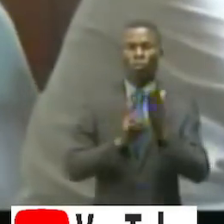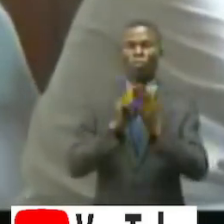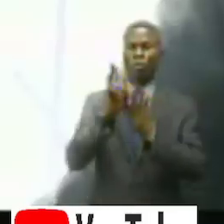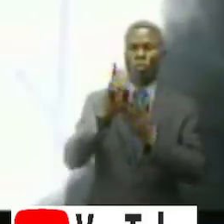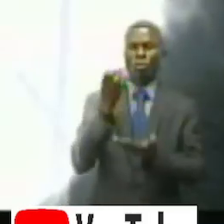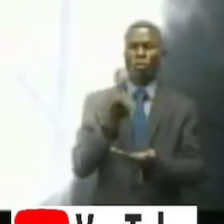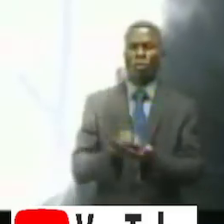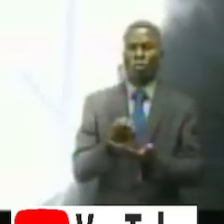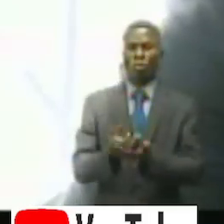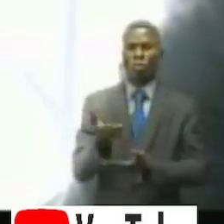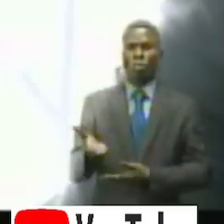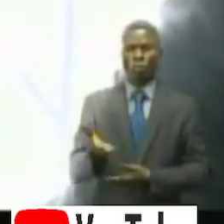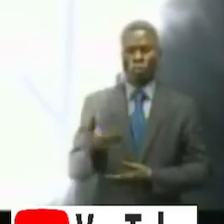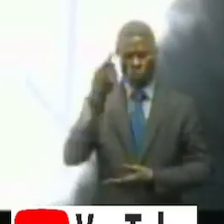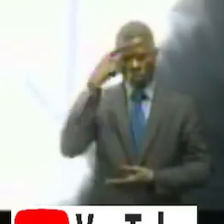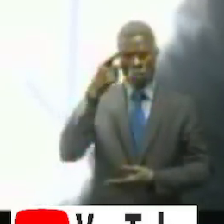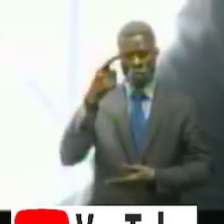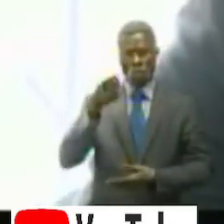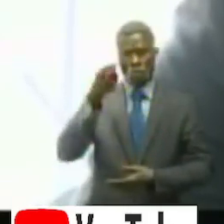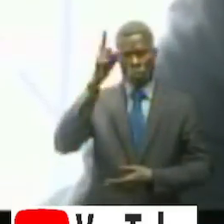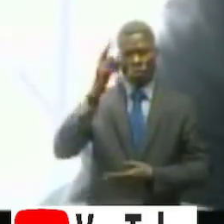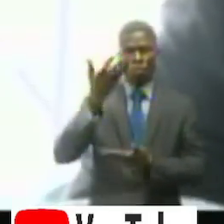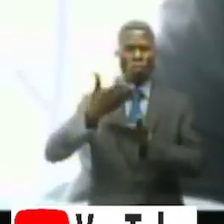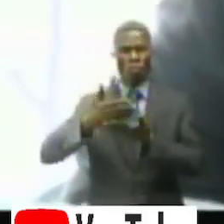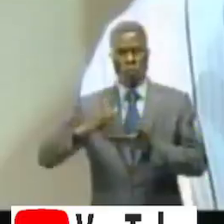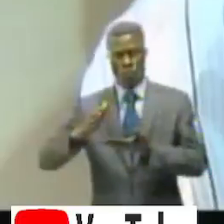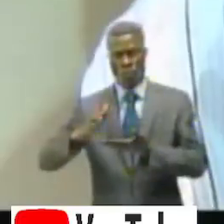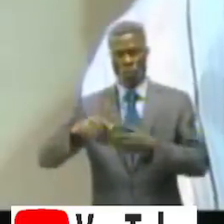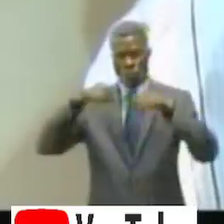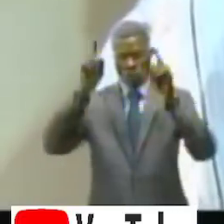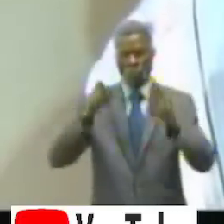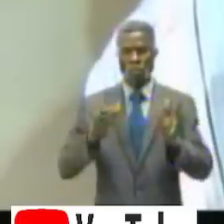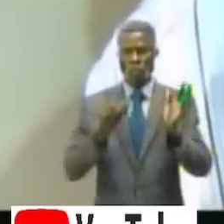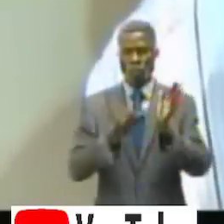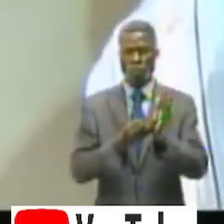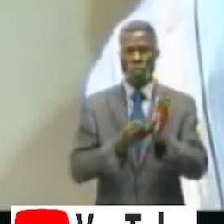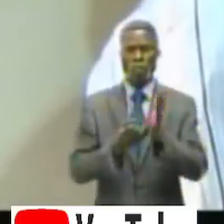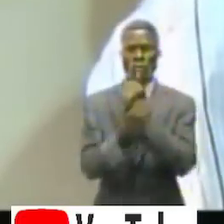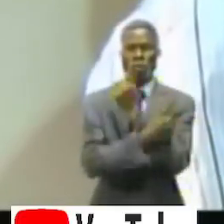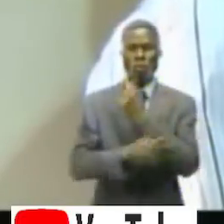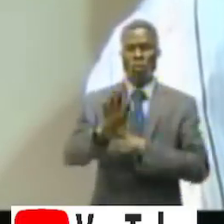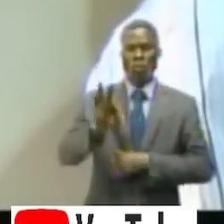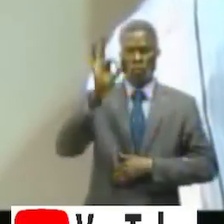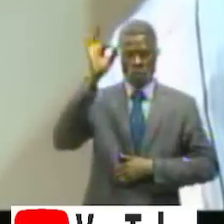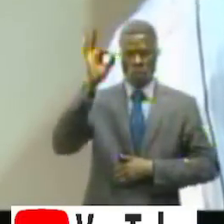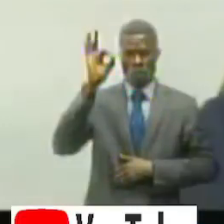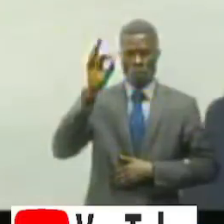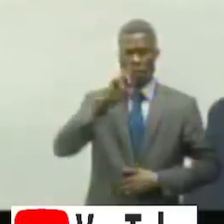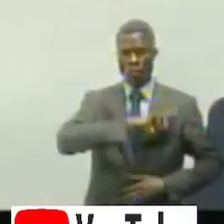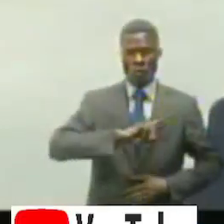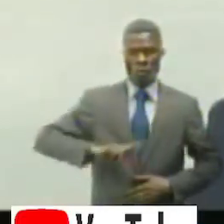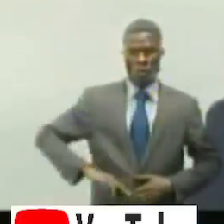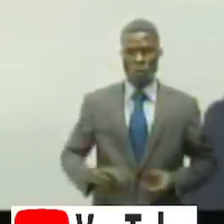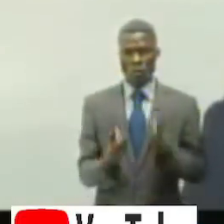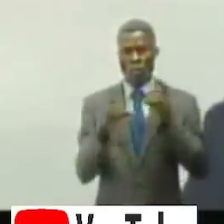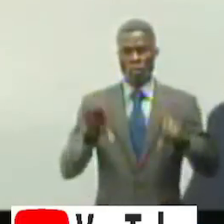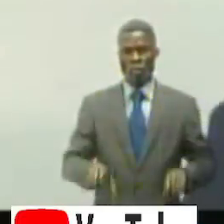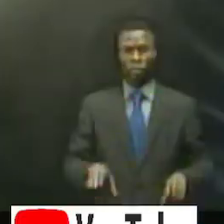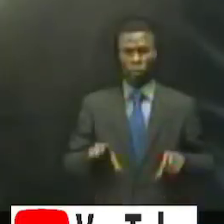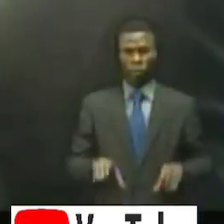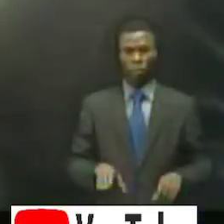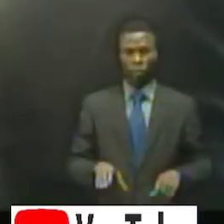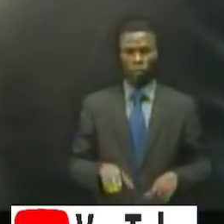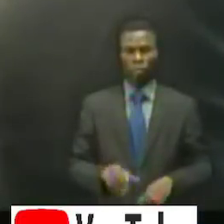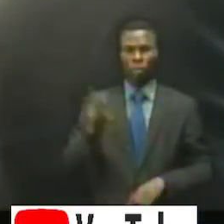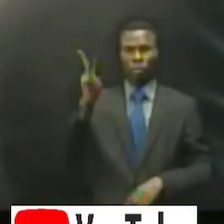développements économiques. Pour cette première phase, 7 pays sont concernés, dont la République démocratique du Congo,